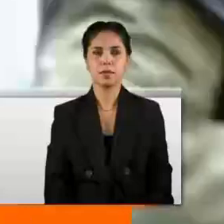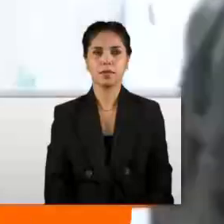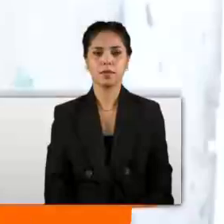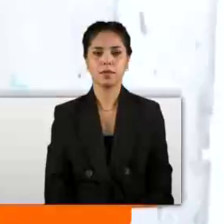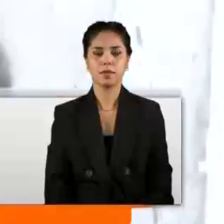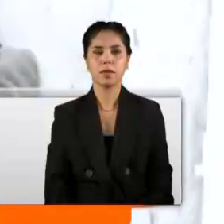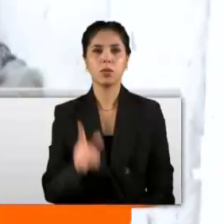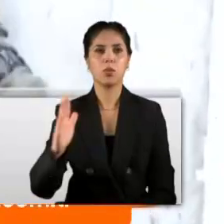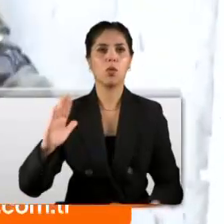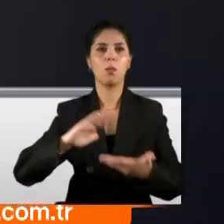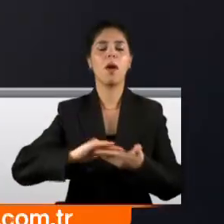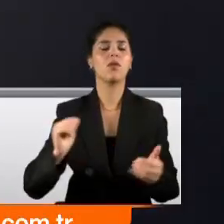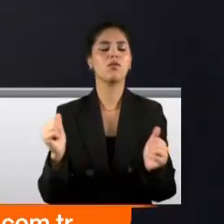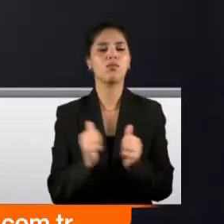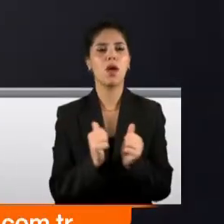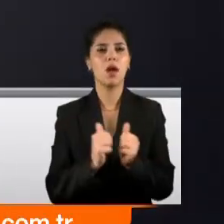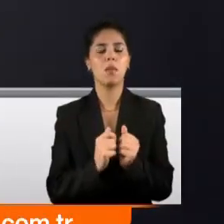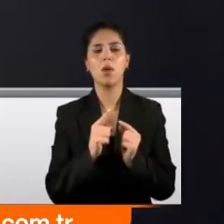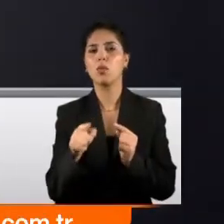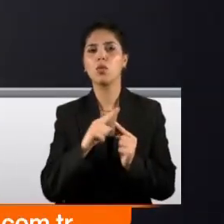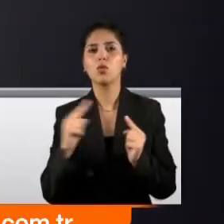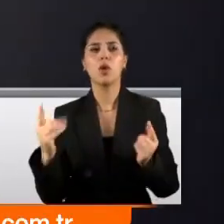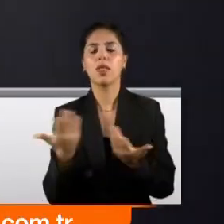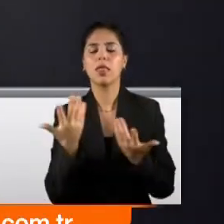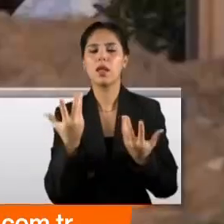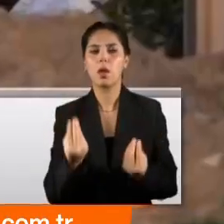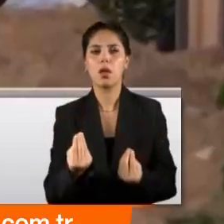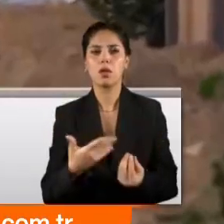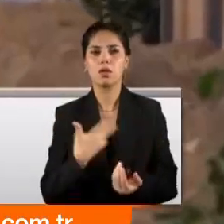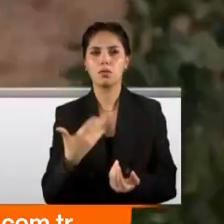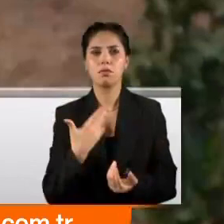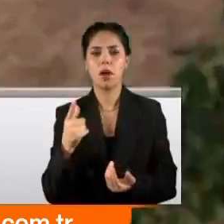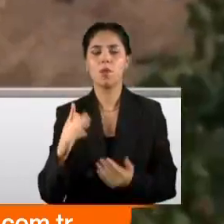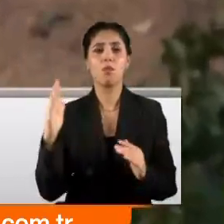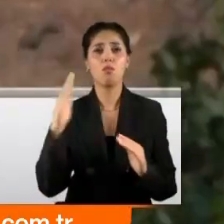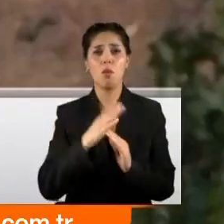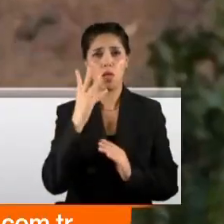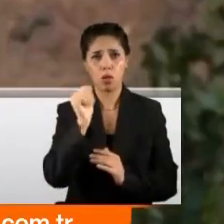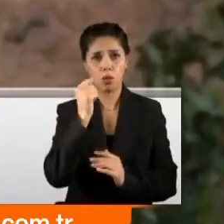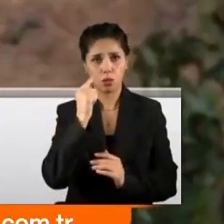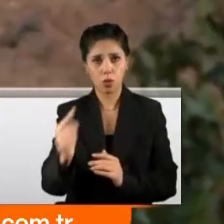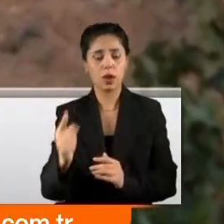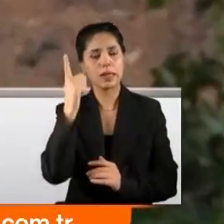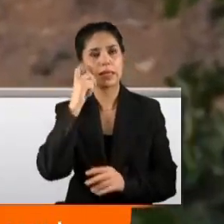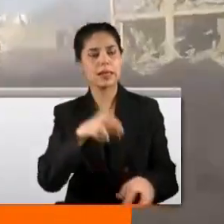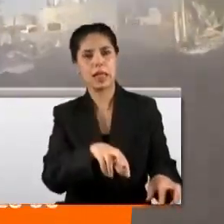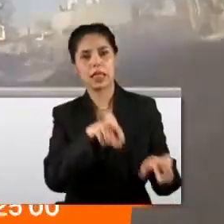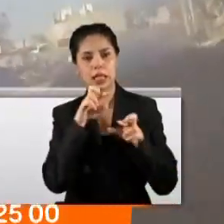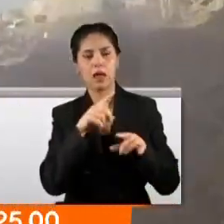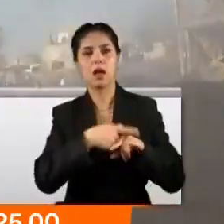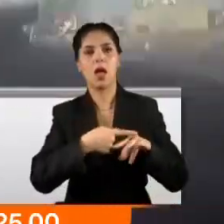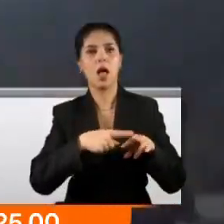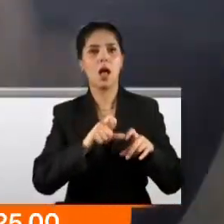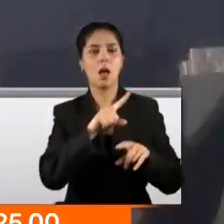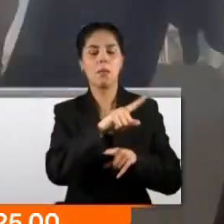Bu ateşkesle birlikte sürecin nasıl şekilleneceği de merak konusu. Zira verilen arada İsrail tankları ve Hamas toparlanma